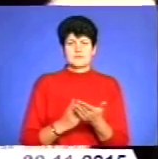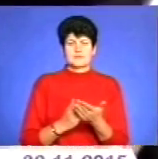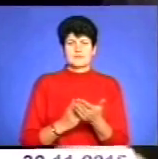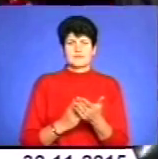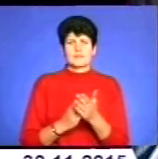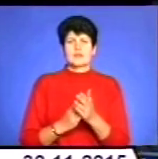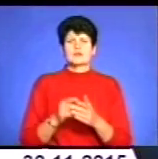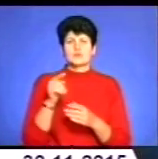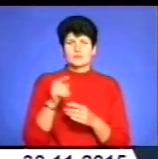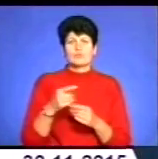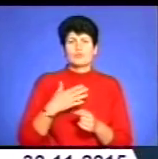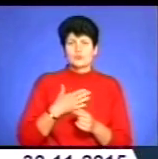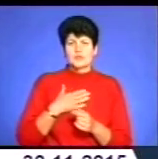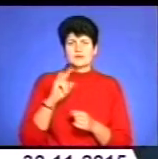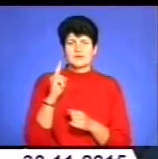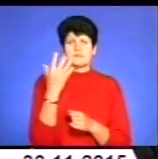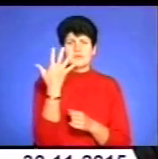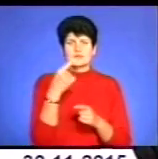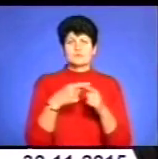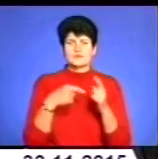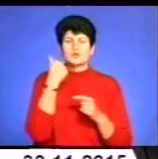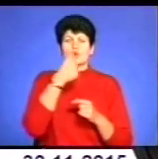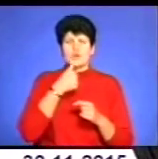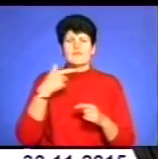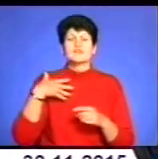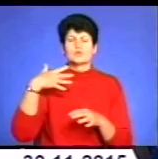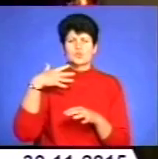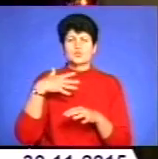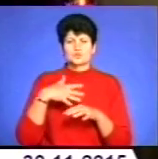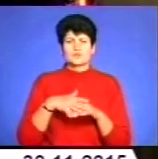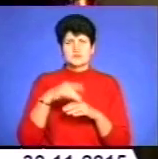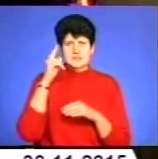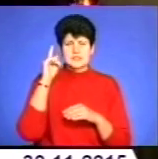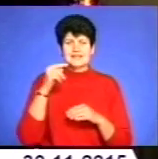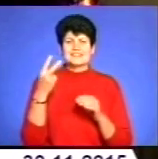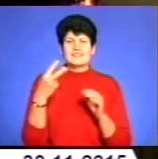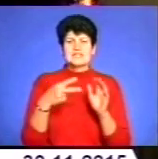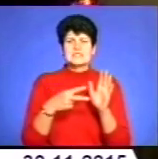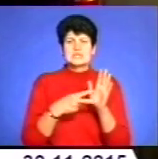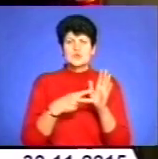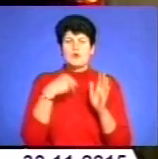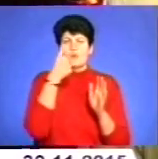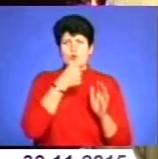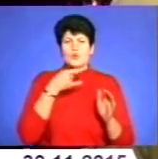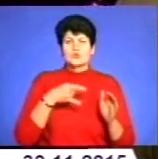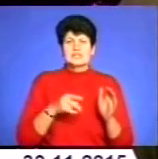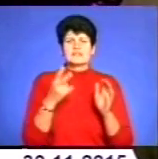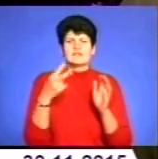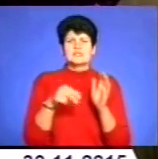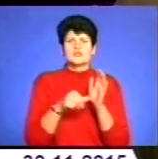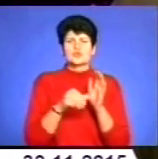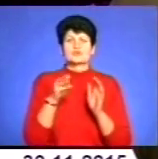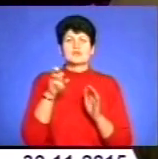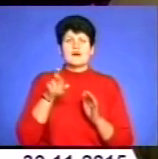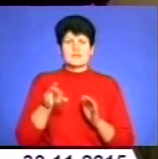козакові 5,5 роки, але він в тому якби обізнаний. 27-го року народження, 26